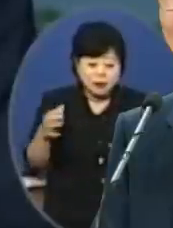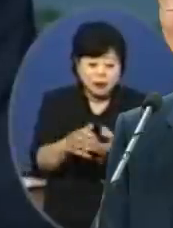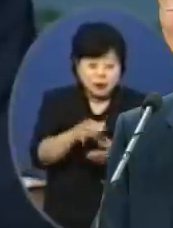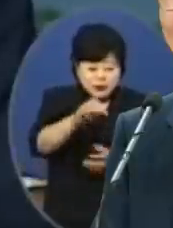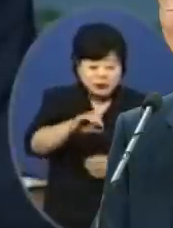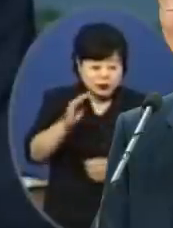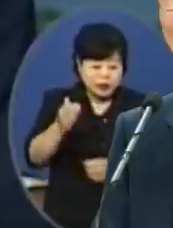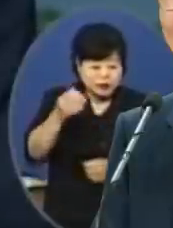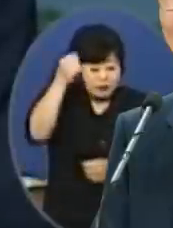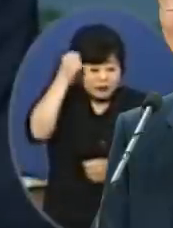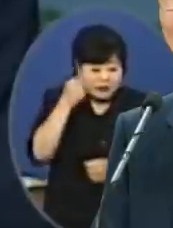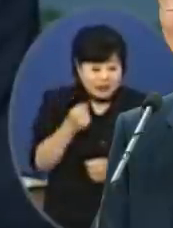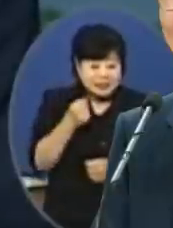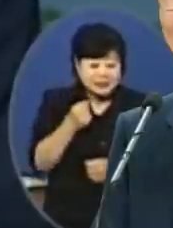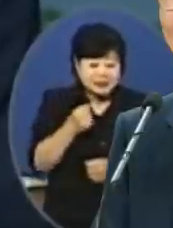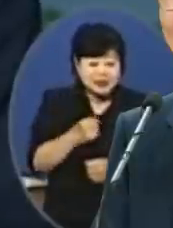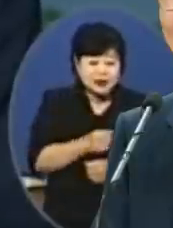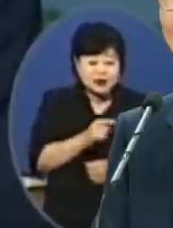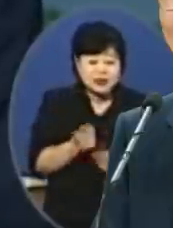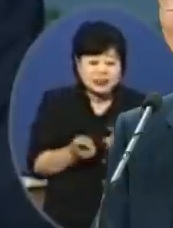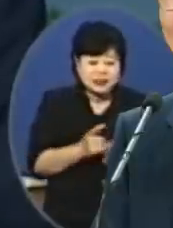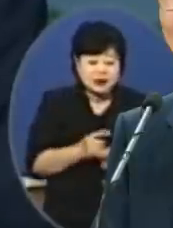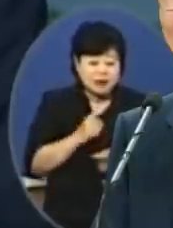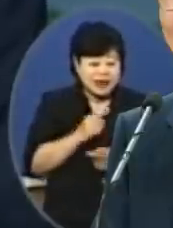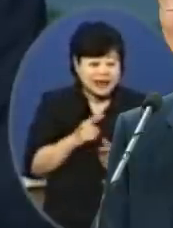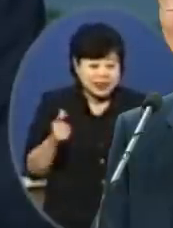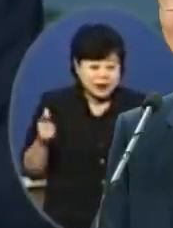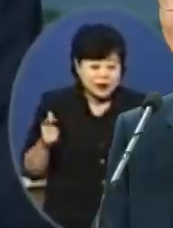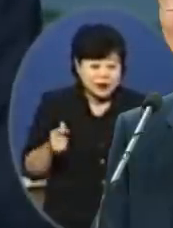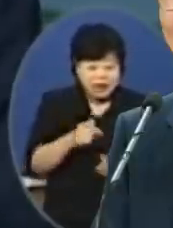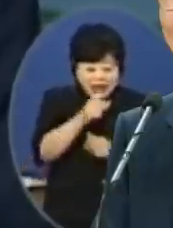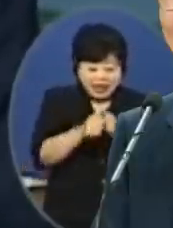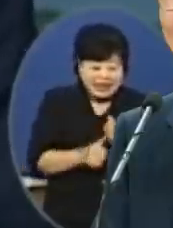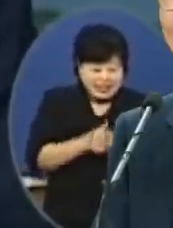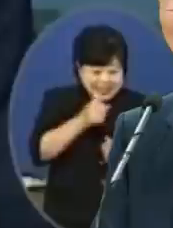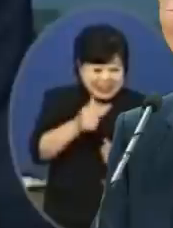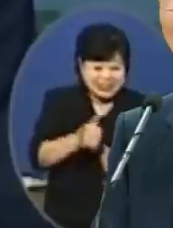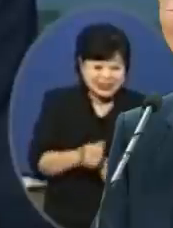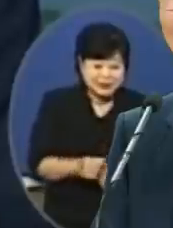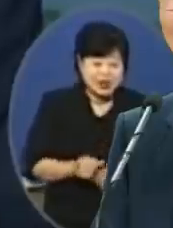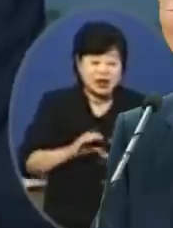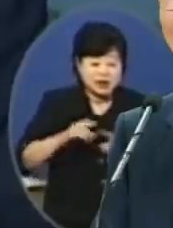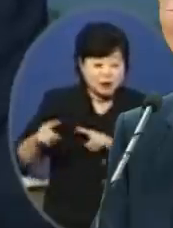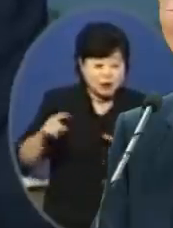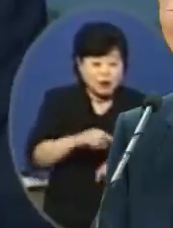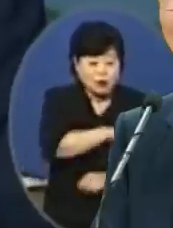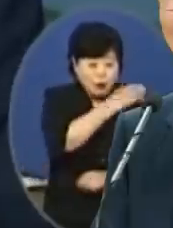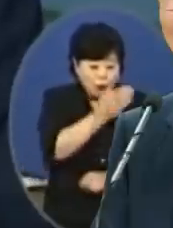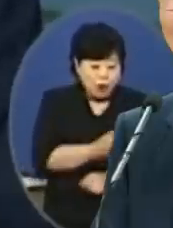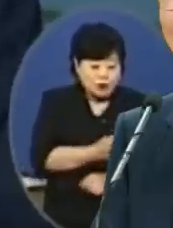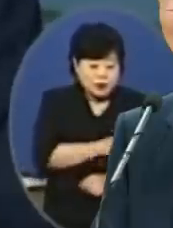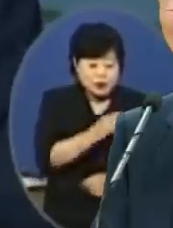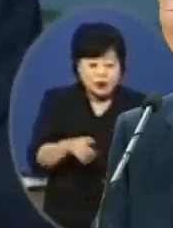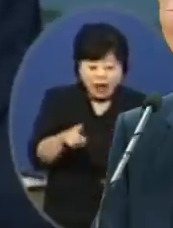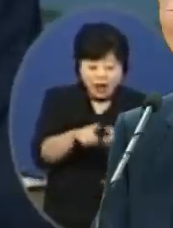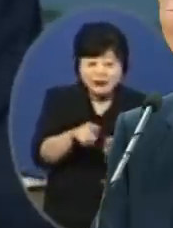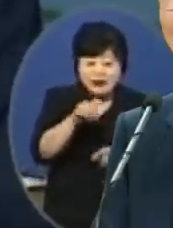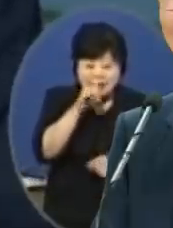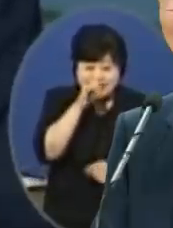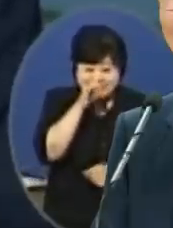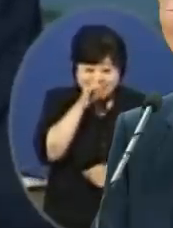것을 우리는 잊어서는 안 되는 것입니다. 우리는 우리끼리만 있는 것이 아니라 여기에 하나님의 정사와 권세가 우리와 같이 계신